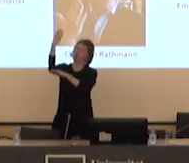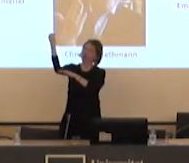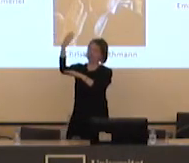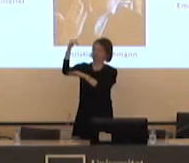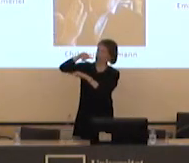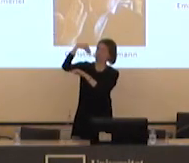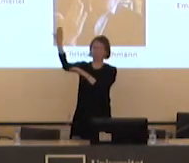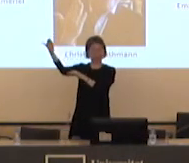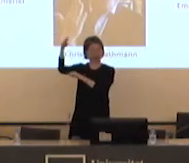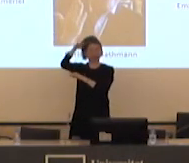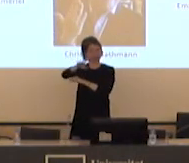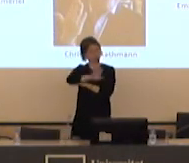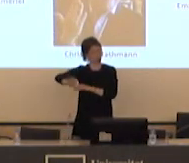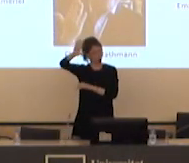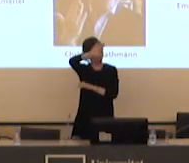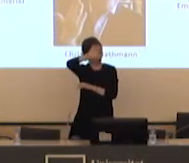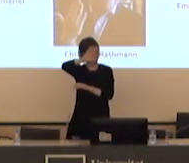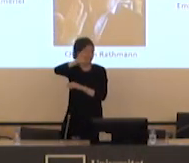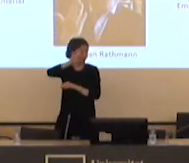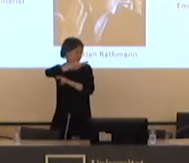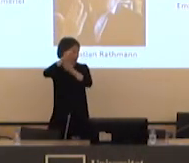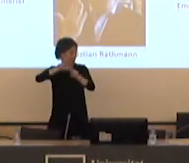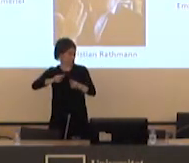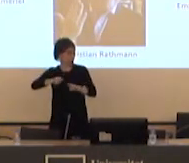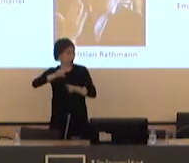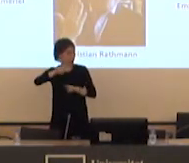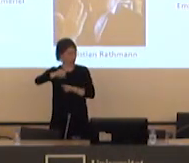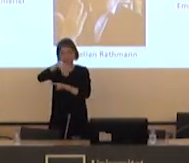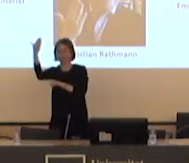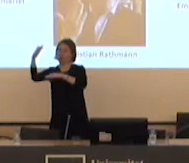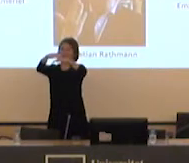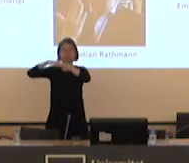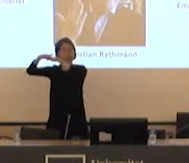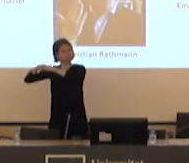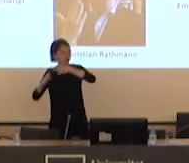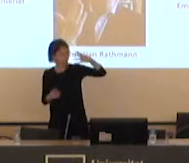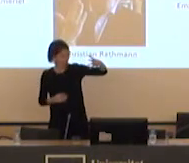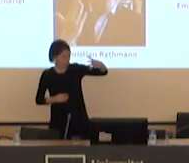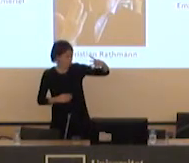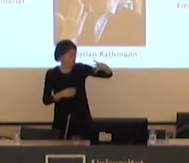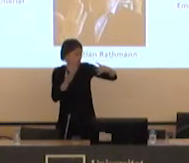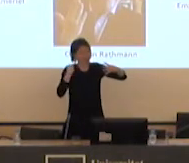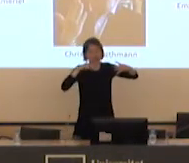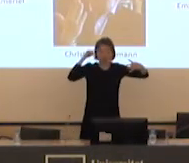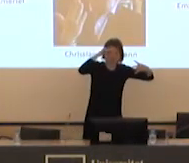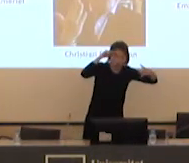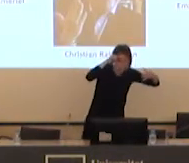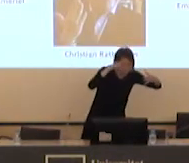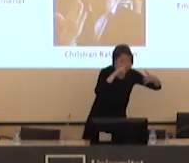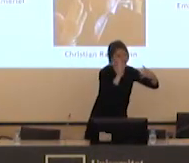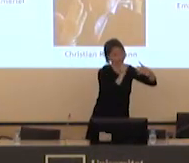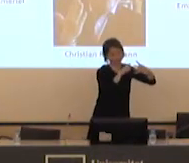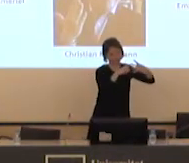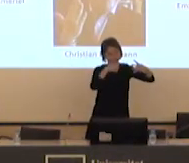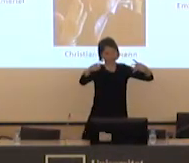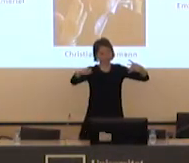Per aprofundir més en altres continguts, també hem convidat persones de fora. En aquest cas,